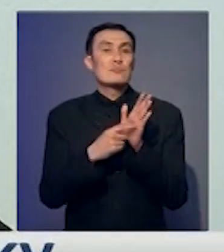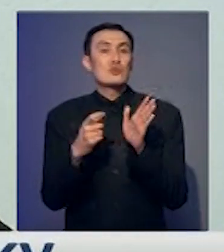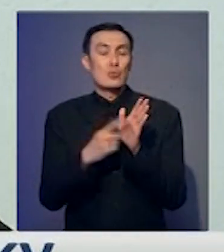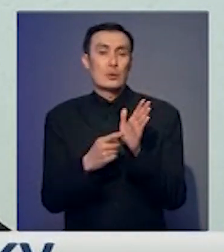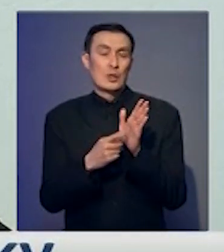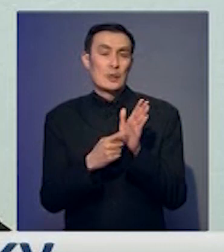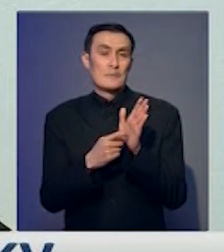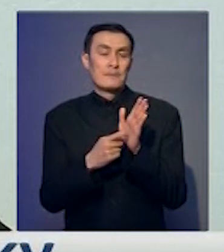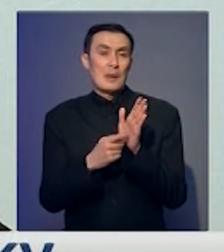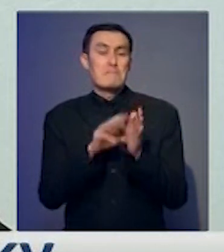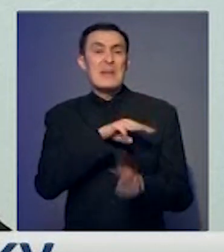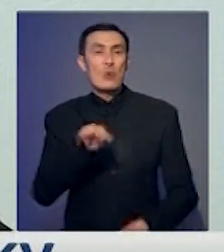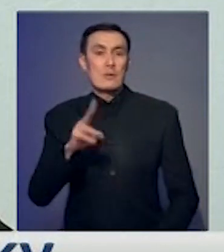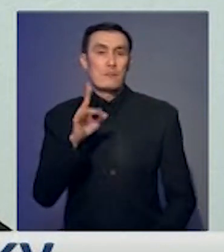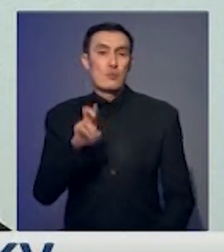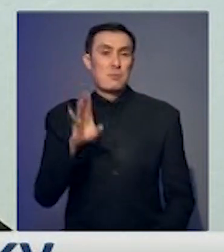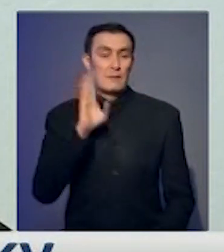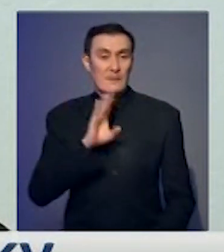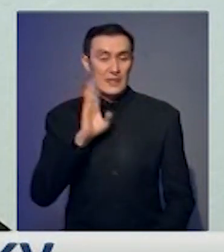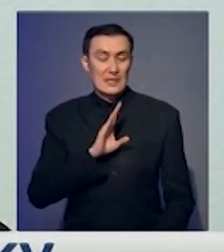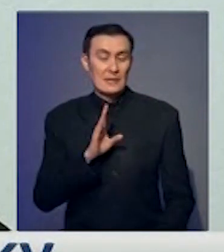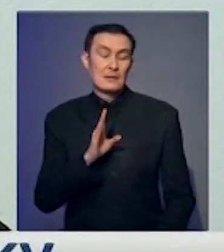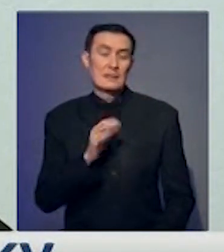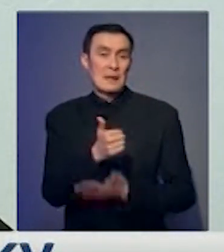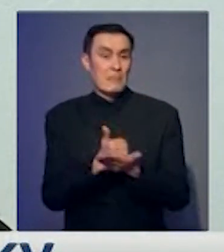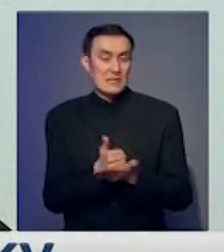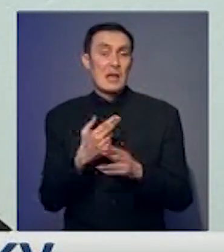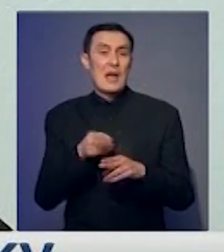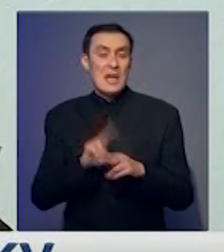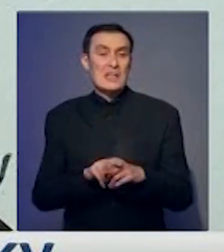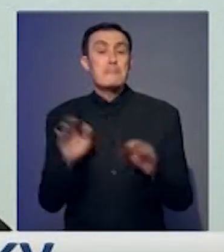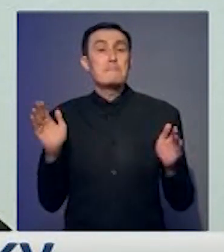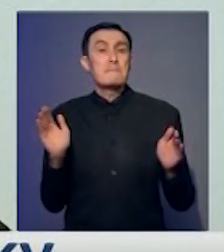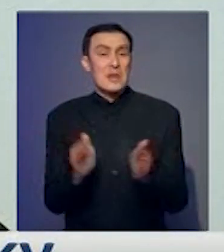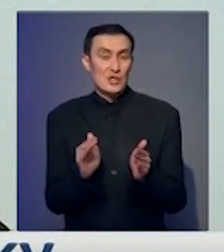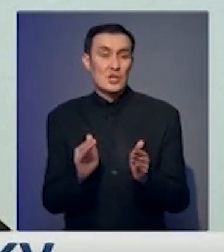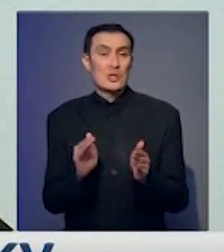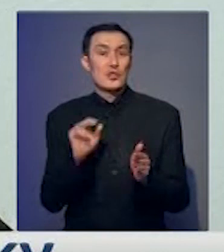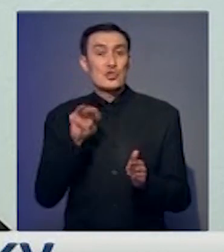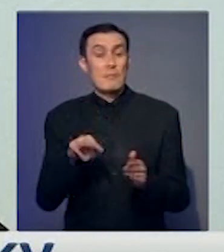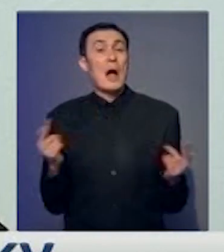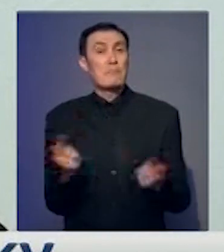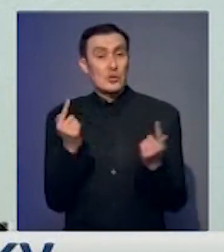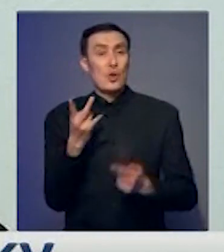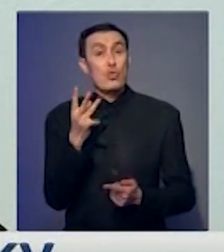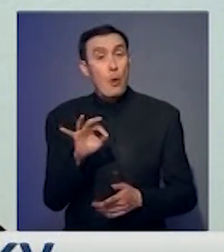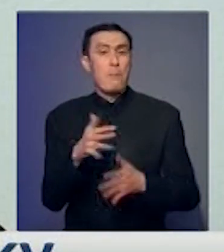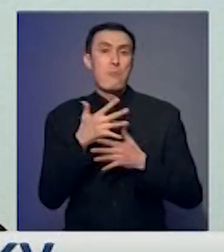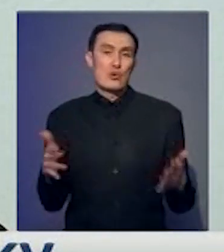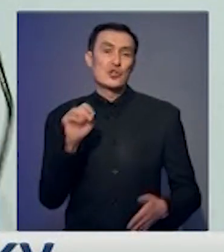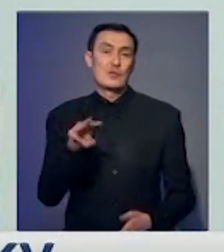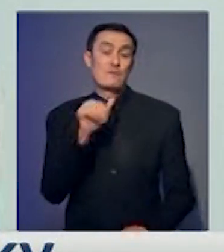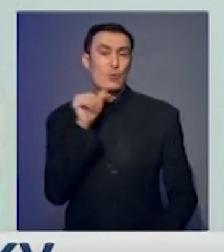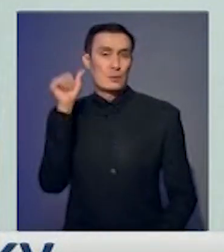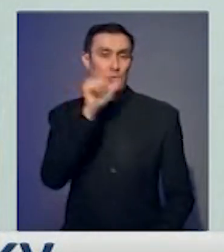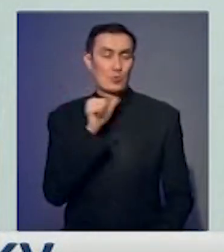700 миллионов кубов. Это меньше обычного, но больше